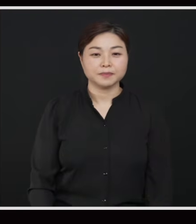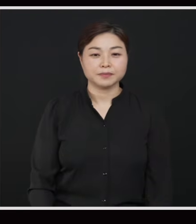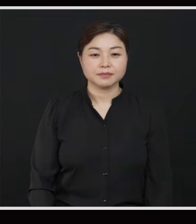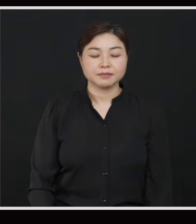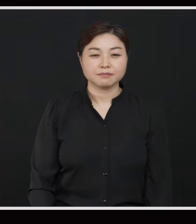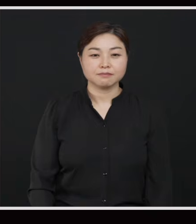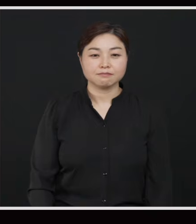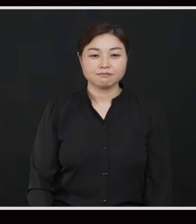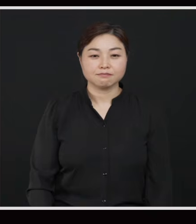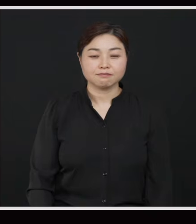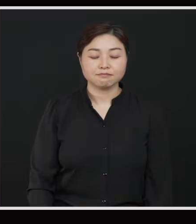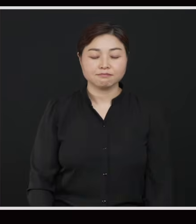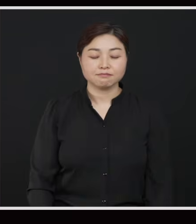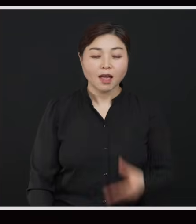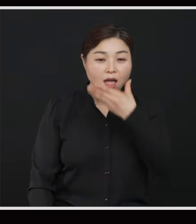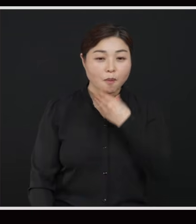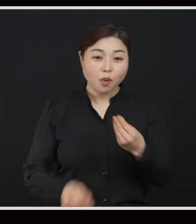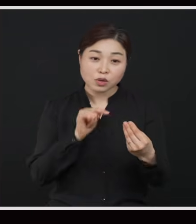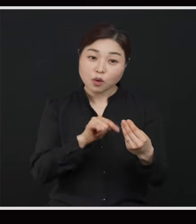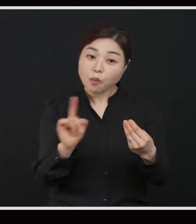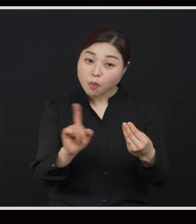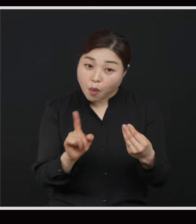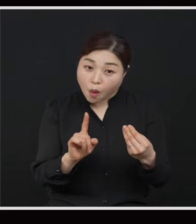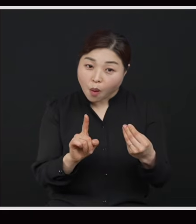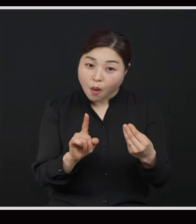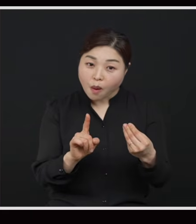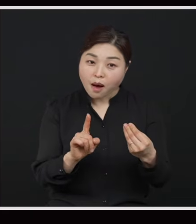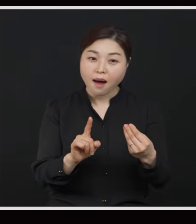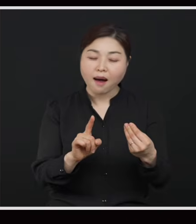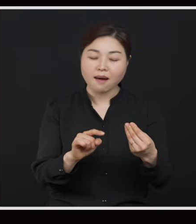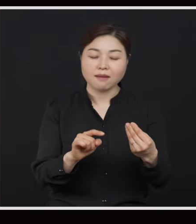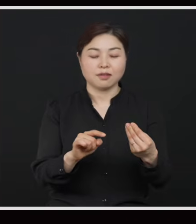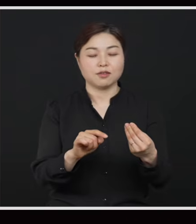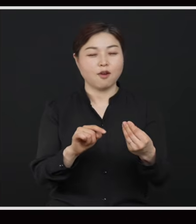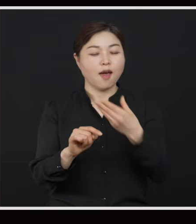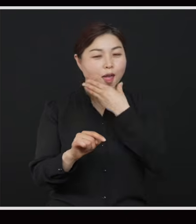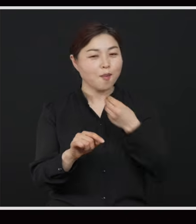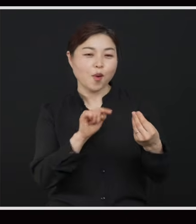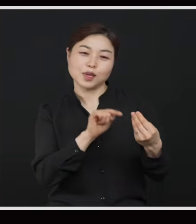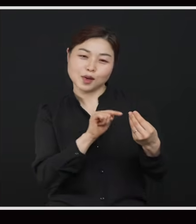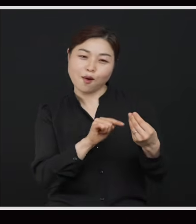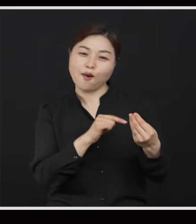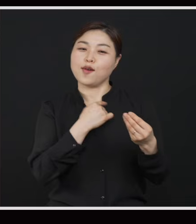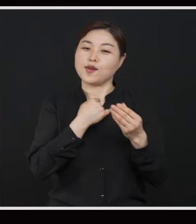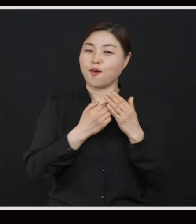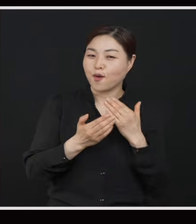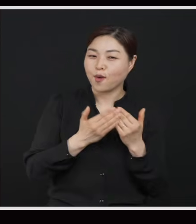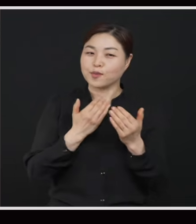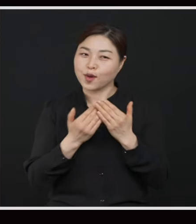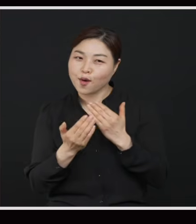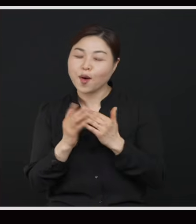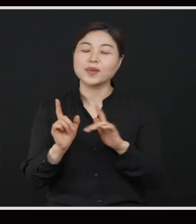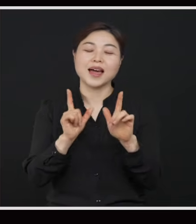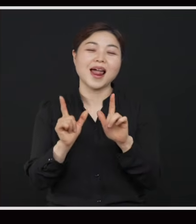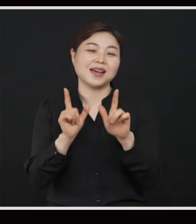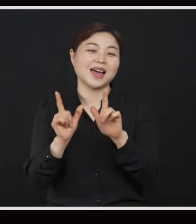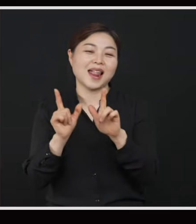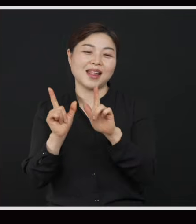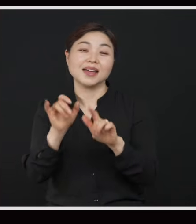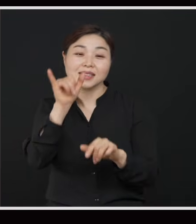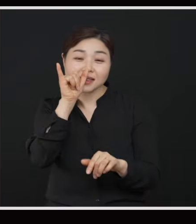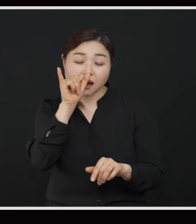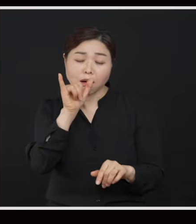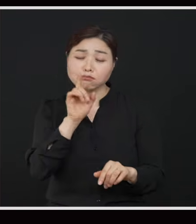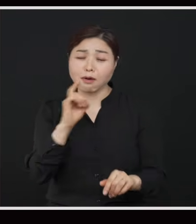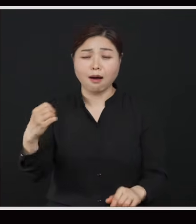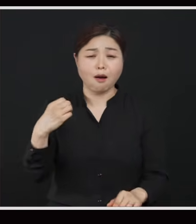행복이라고 해석을 해요. 그죠? 그리고 행복이라는 게 뭡니까? 결국 소소한 행복 때문에 우리가 산다는